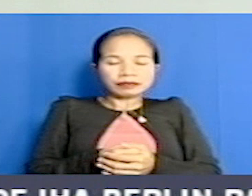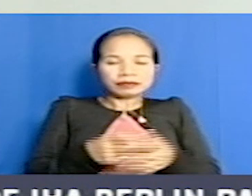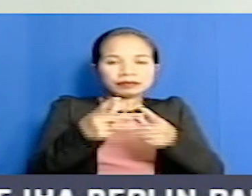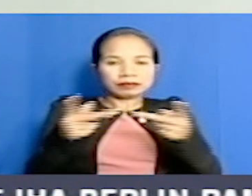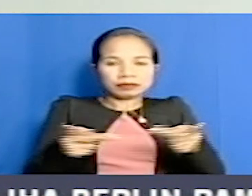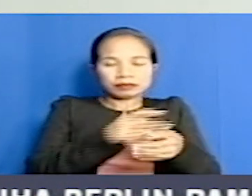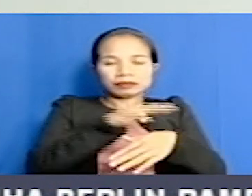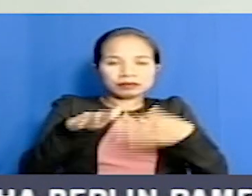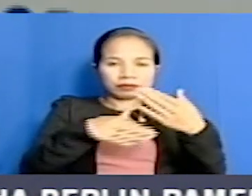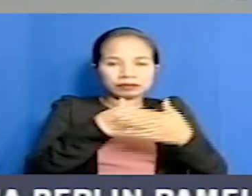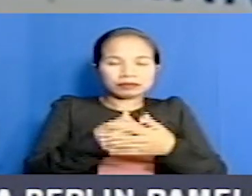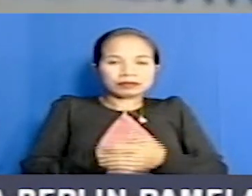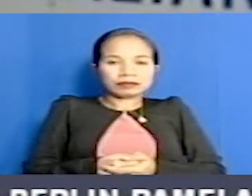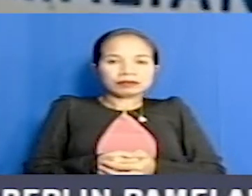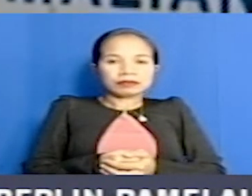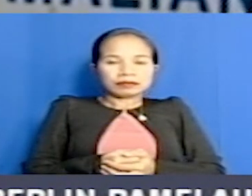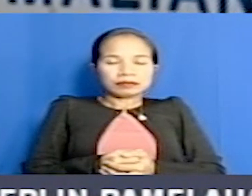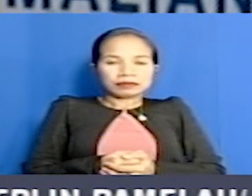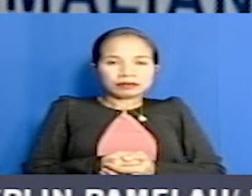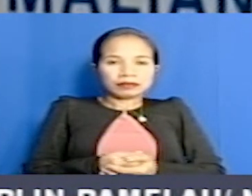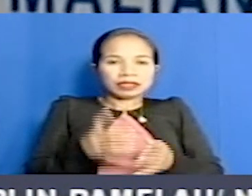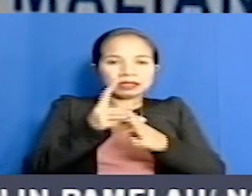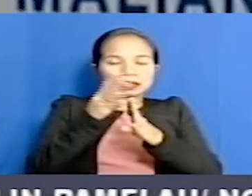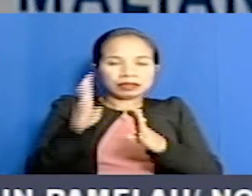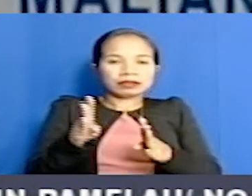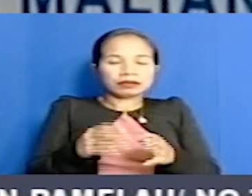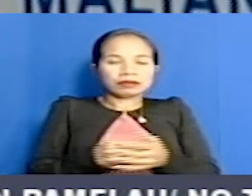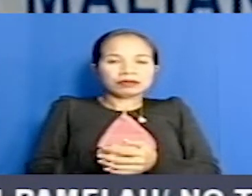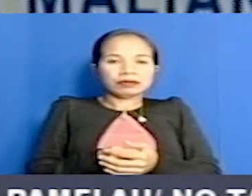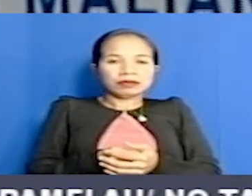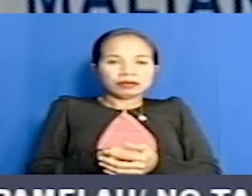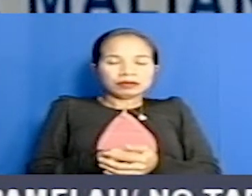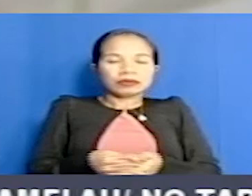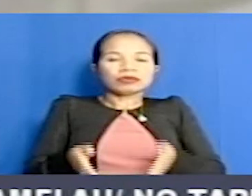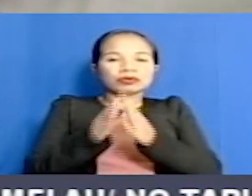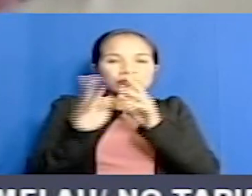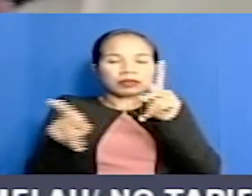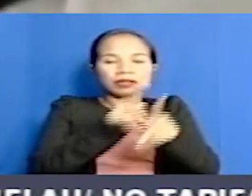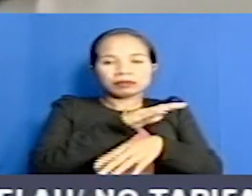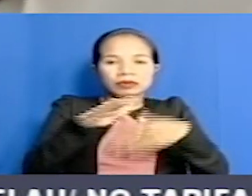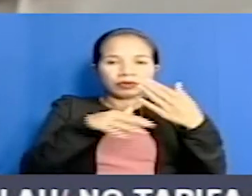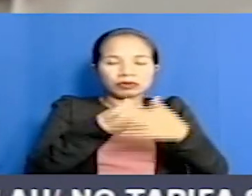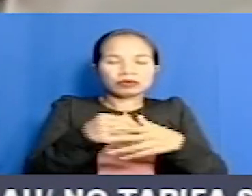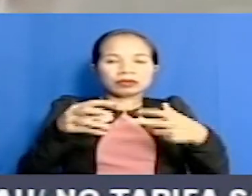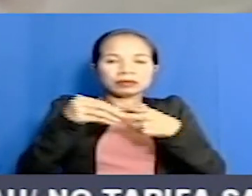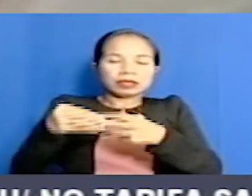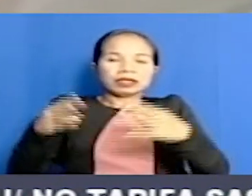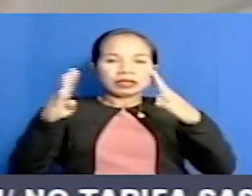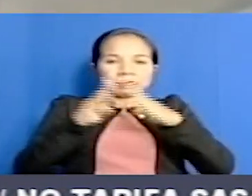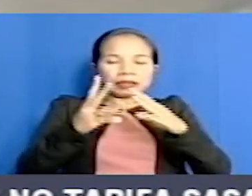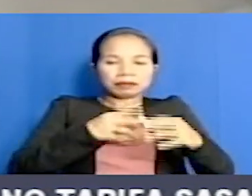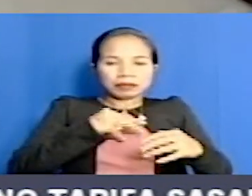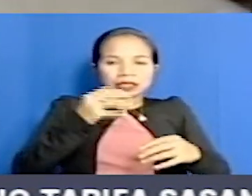tu nebe ma afetadu. Entertanto, diritur na inruane husu basire dan sira liu-liu iha capital